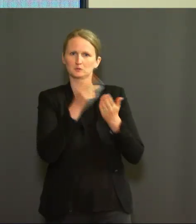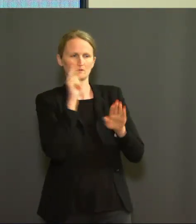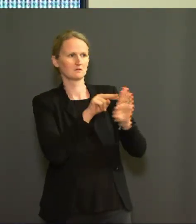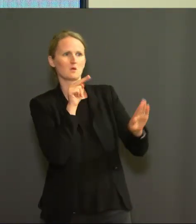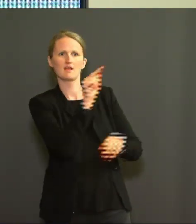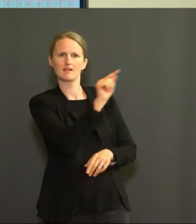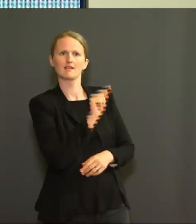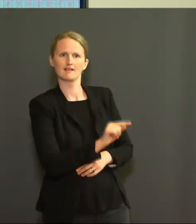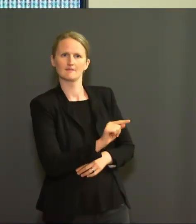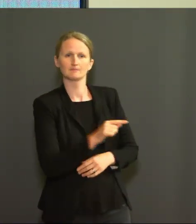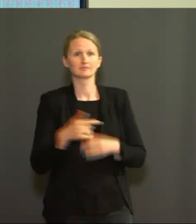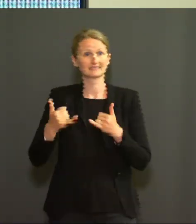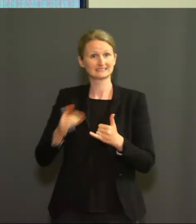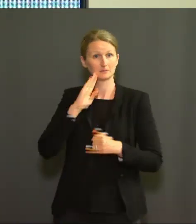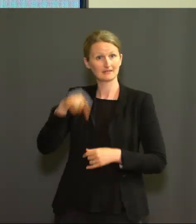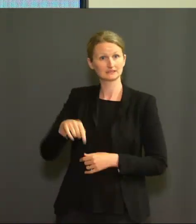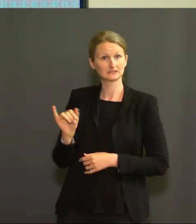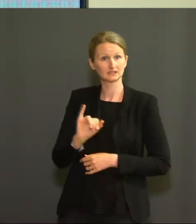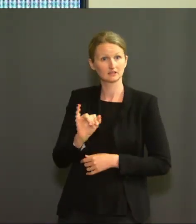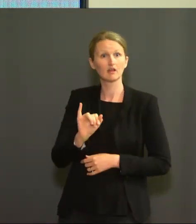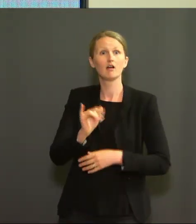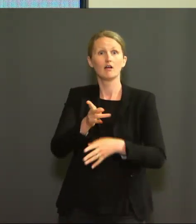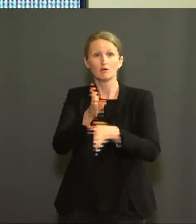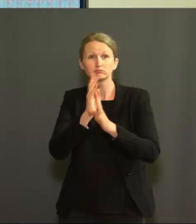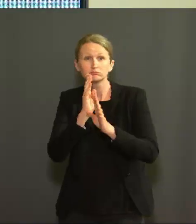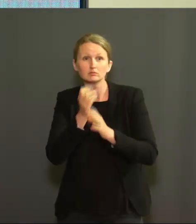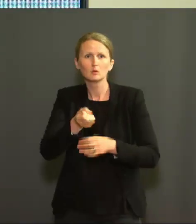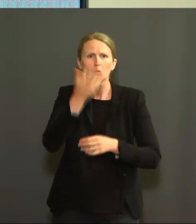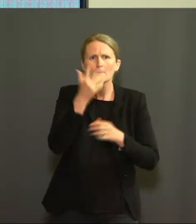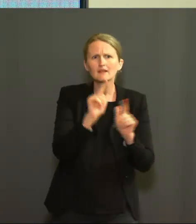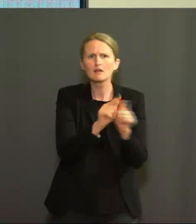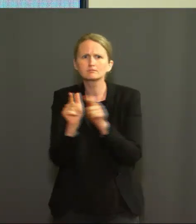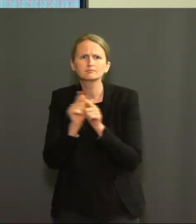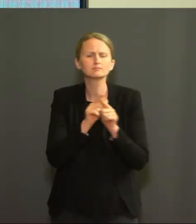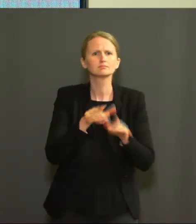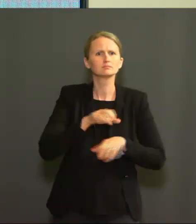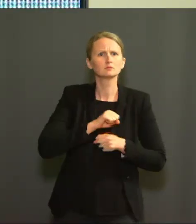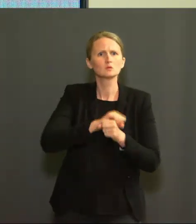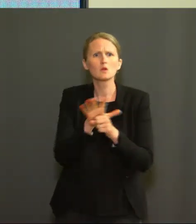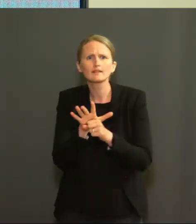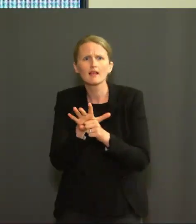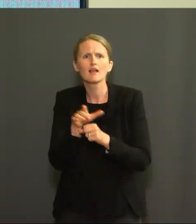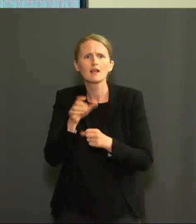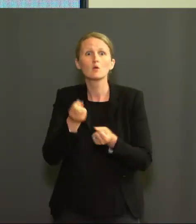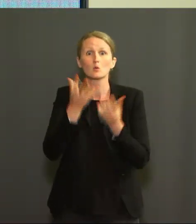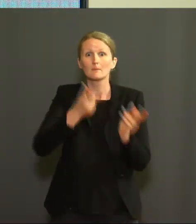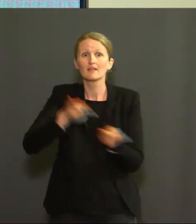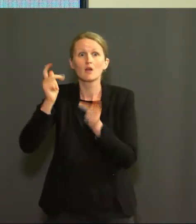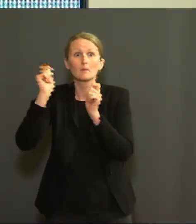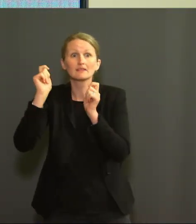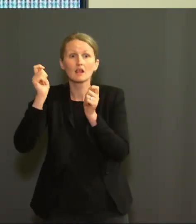nombre de contaminations et le nombre d'hospitalisations reste relativement stable. Il est de l'ordre de